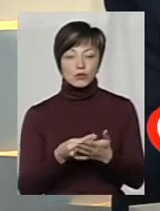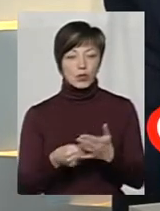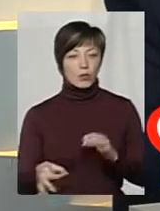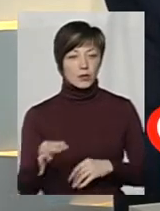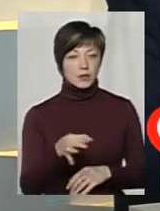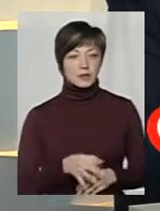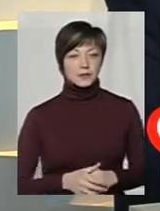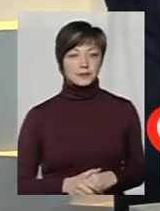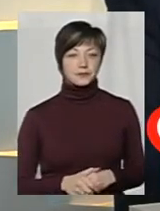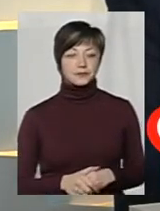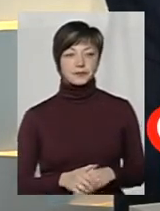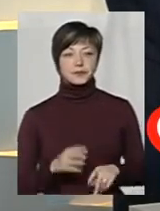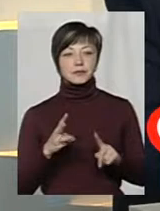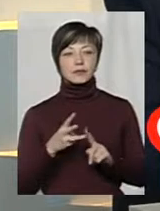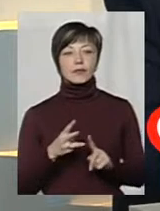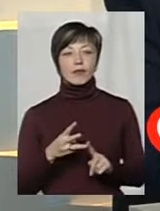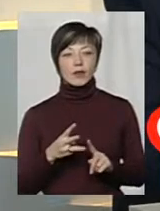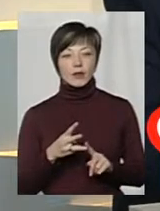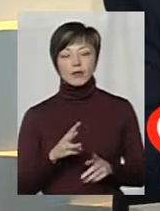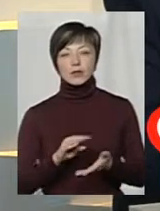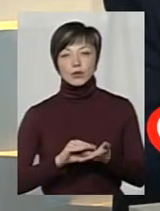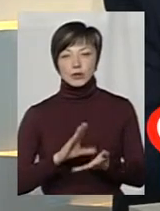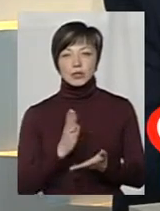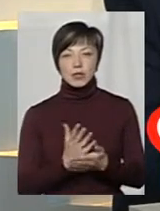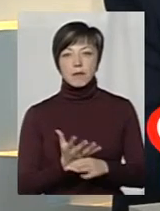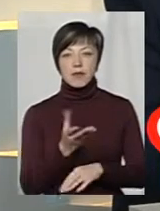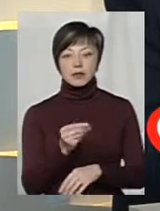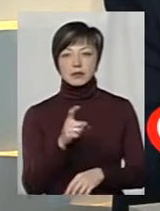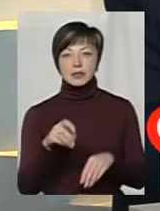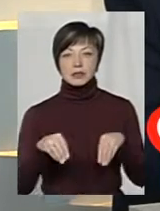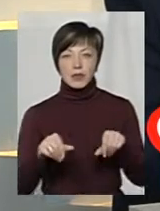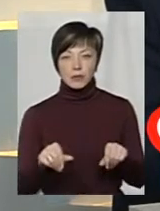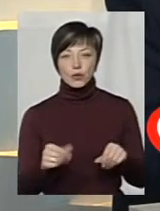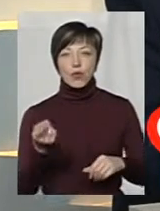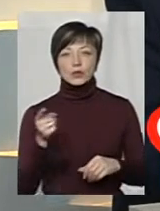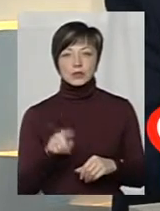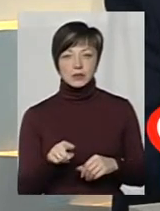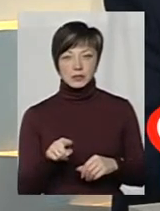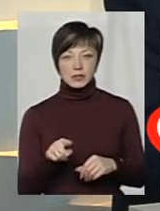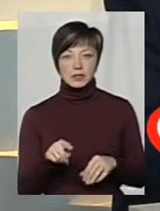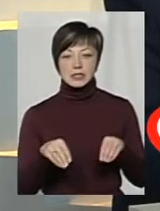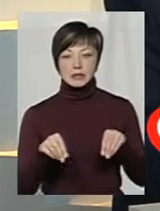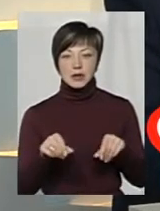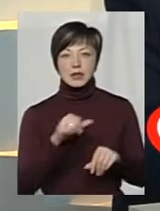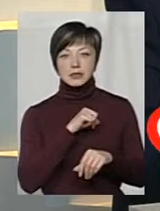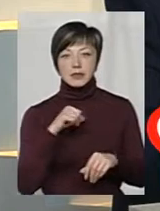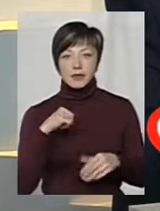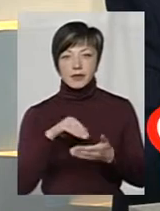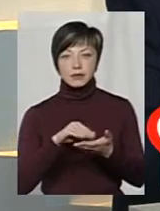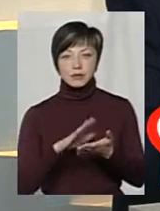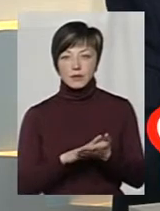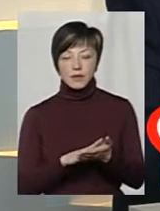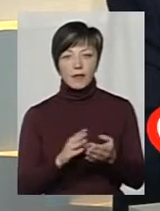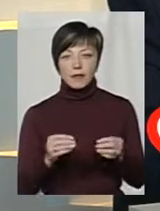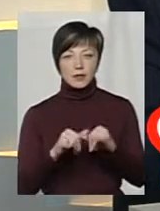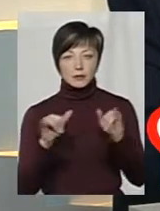області. Третім по надходженню є плата за землю. Ну, оскільки земля сама фіксована, вона не